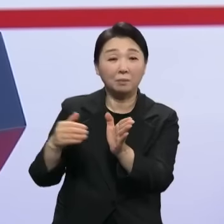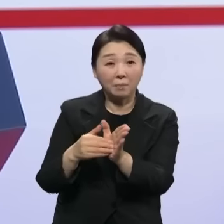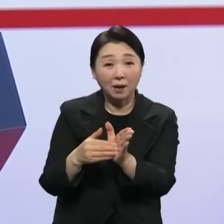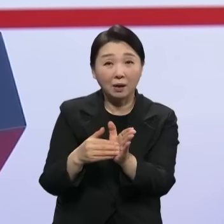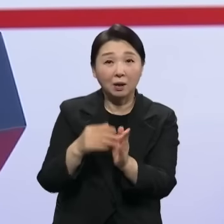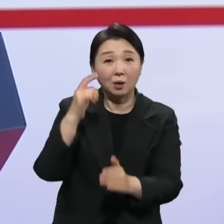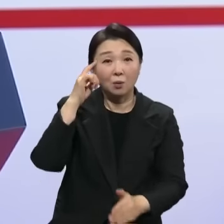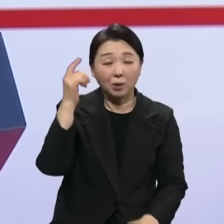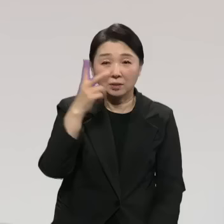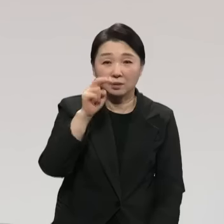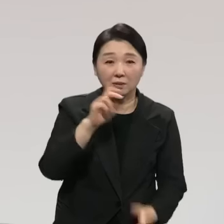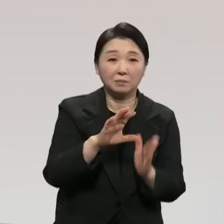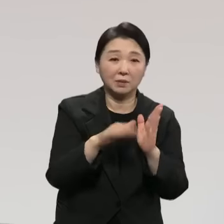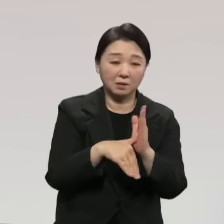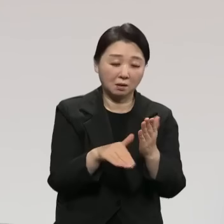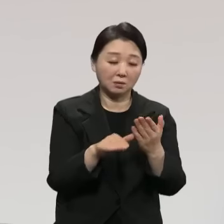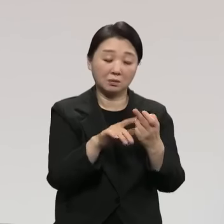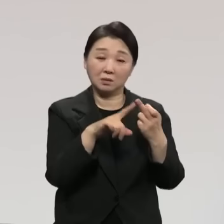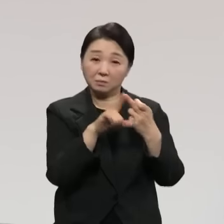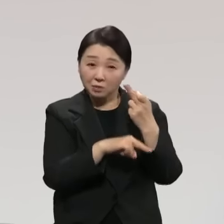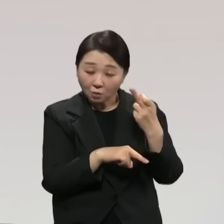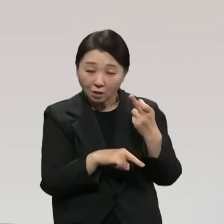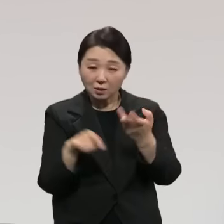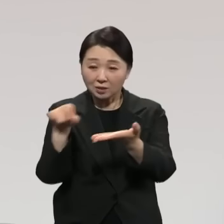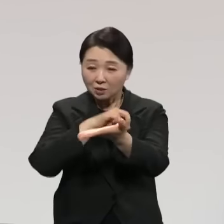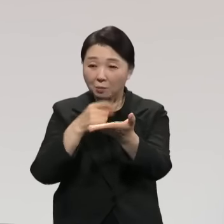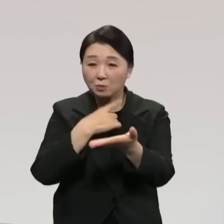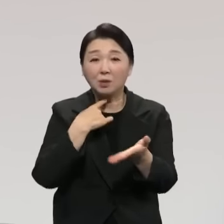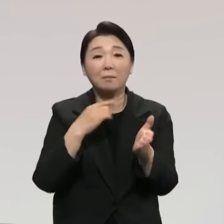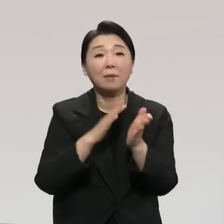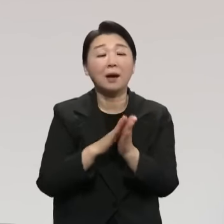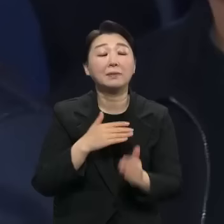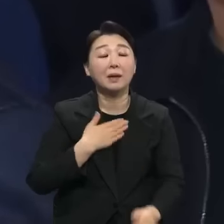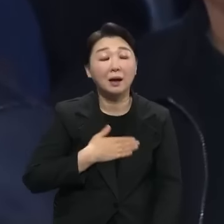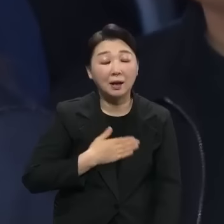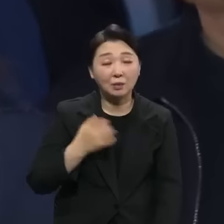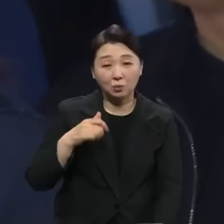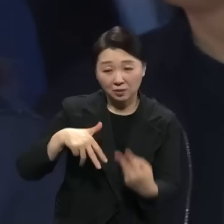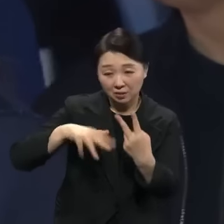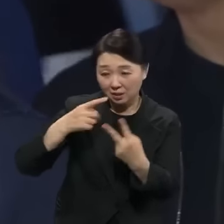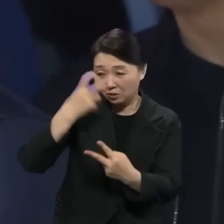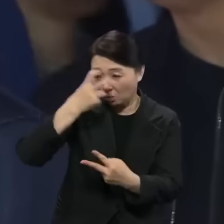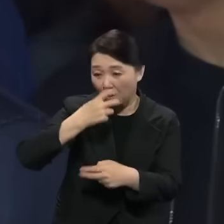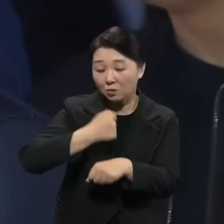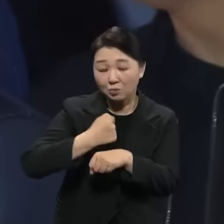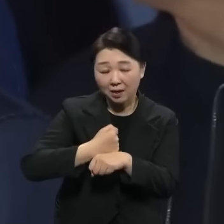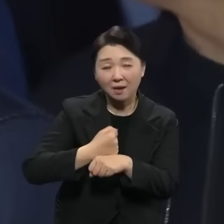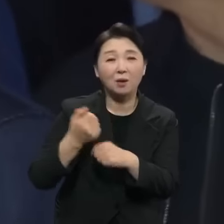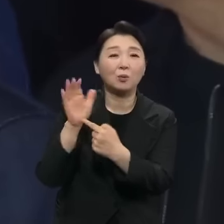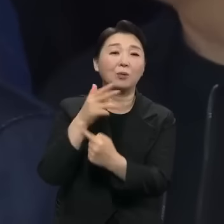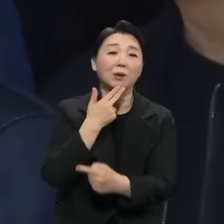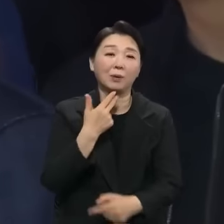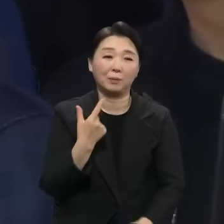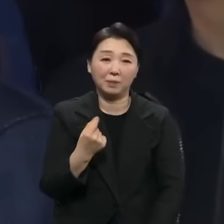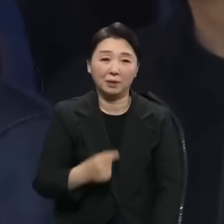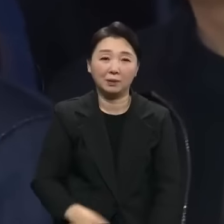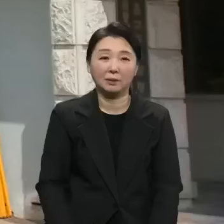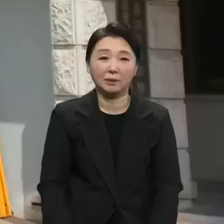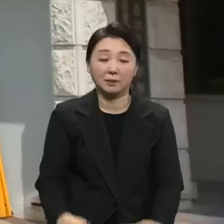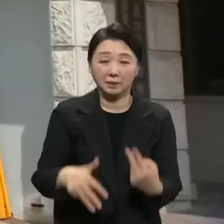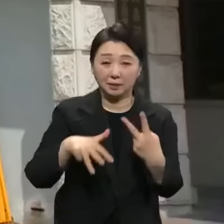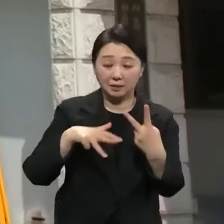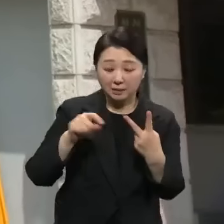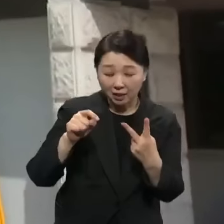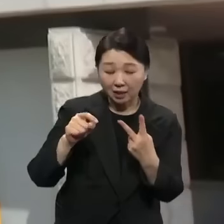그동안 2021년 12월 서면 조사만 알려졌고 검찰이 2차 서면 조사에 나섰던 건 공개되지 않았습니다. 2차